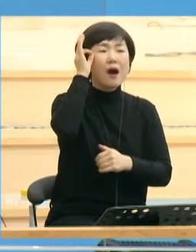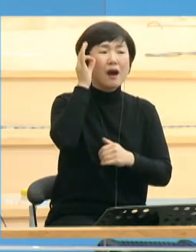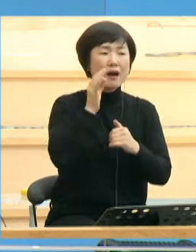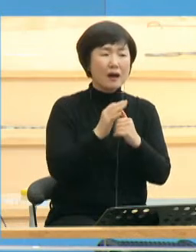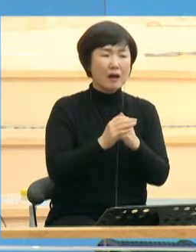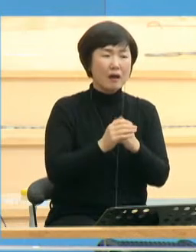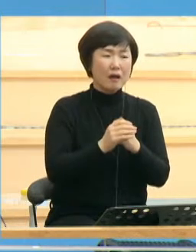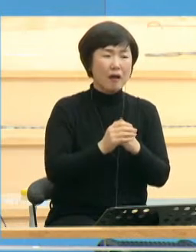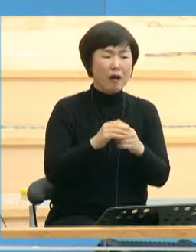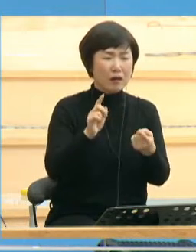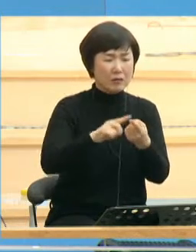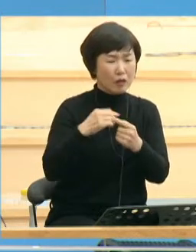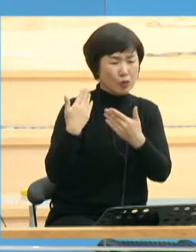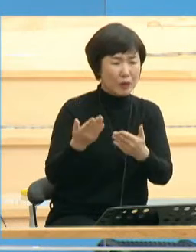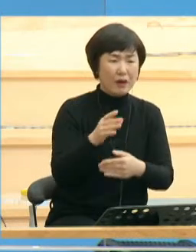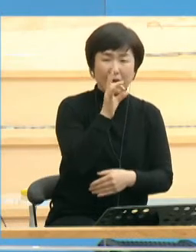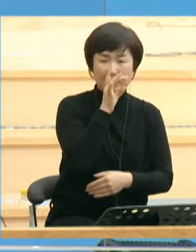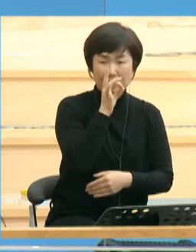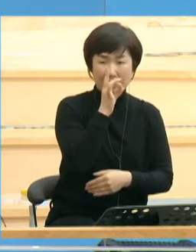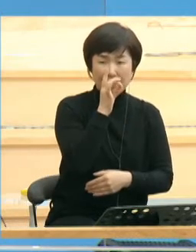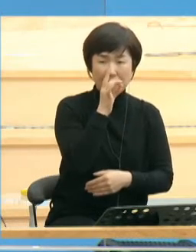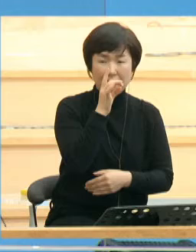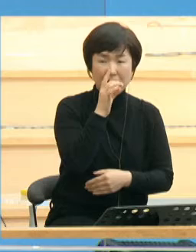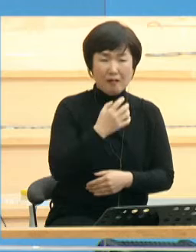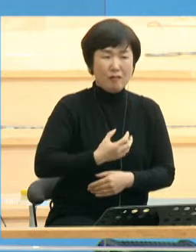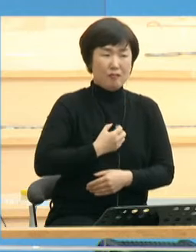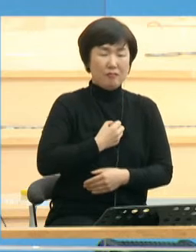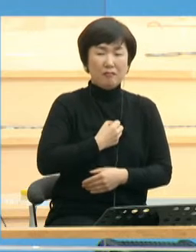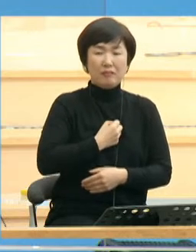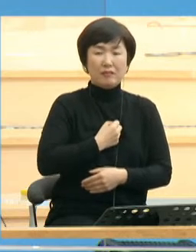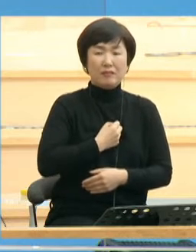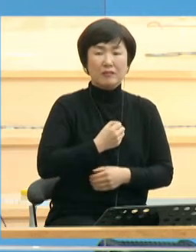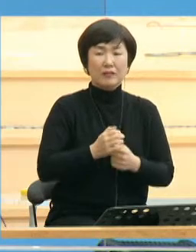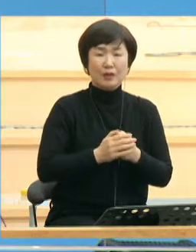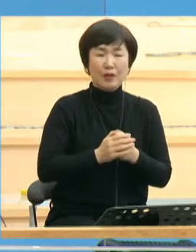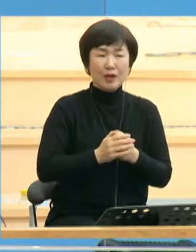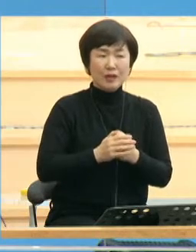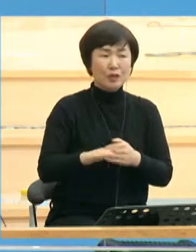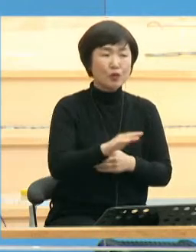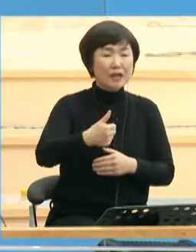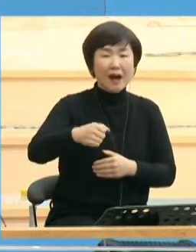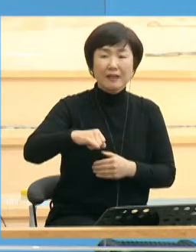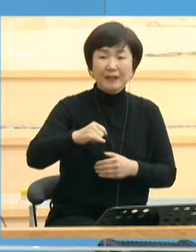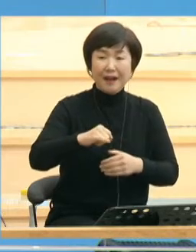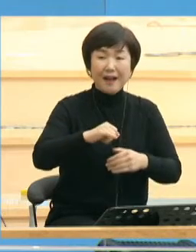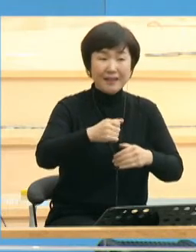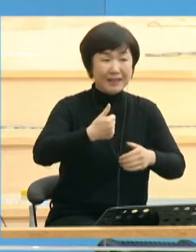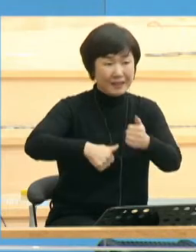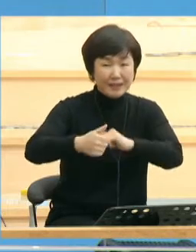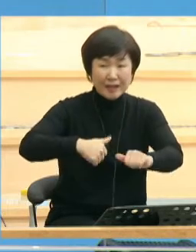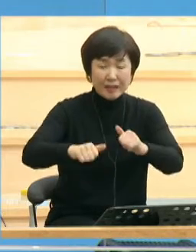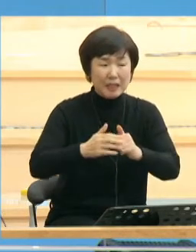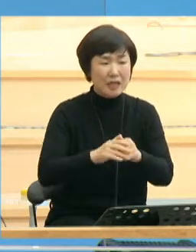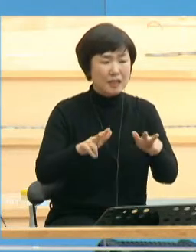것 같습니다 그쵸 우리의 자녀들이 사는 세대들이 이 세상이 물질 저는 풍요로울 줄 몰라도